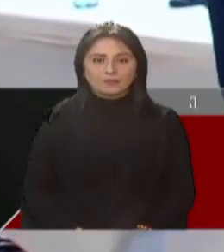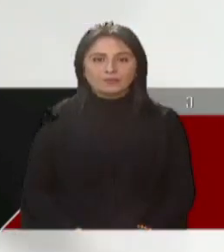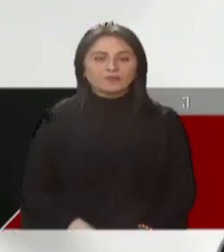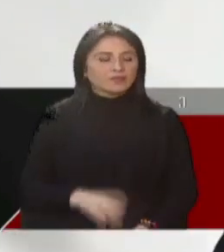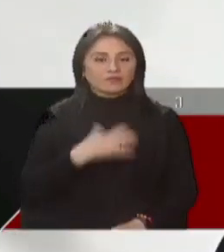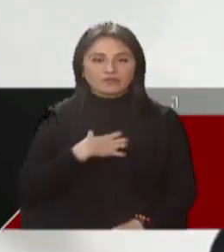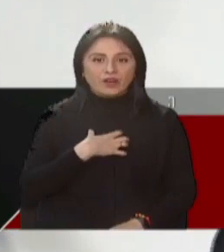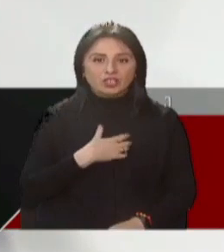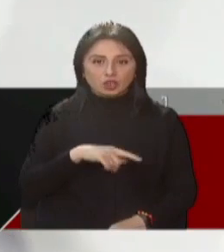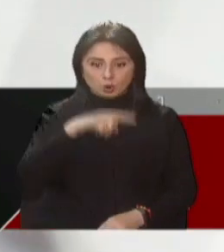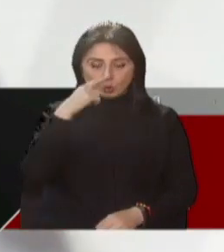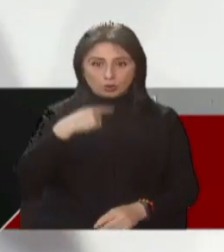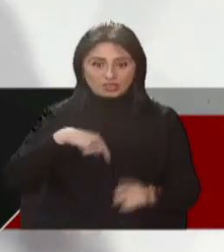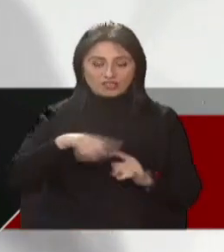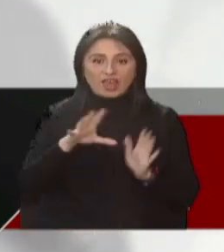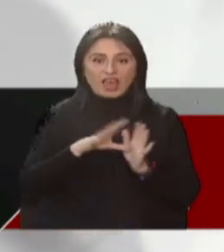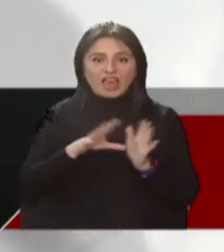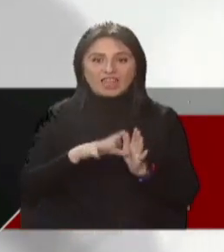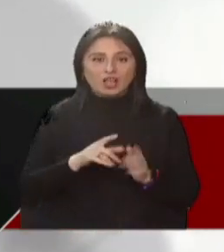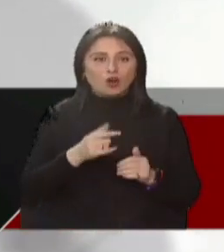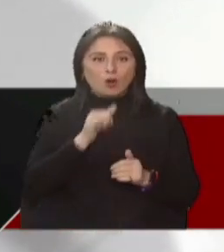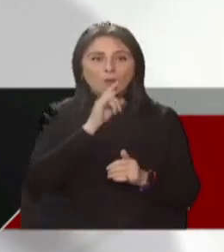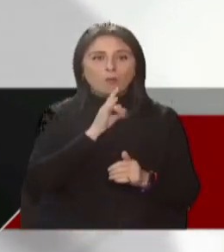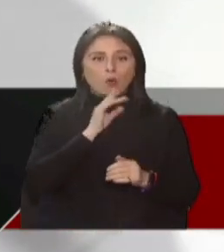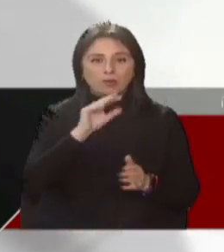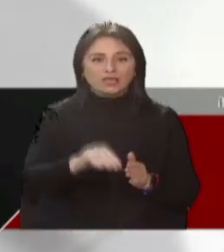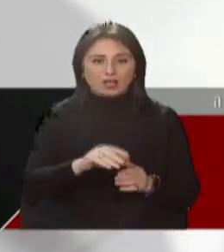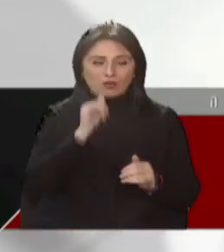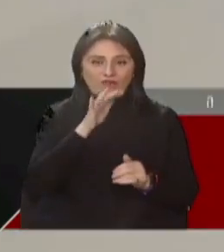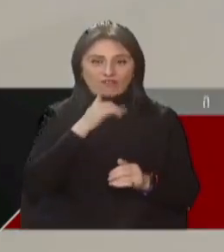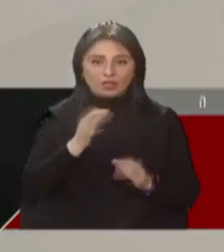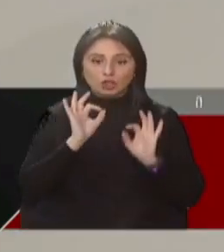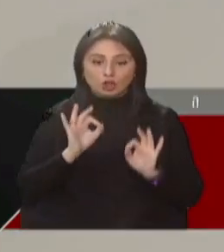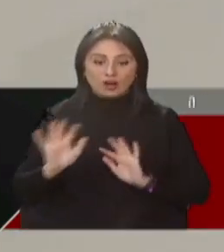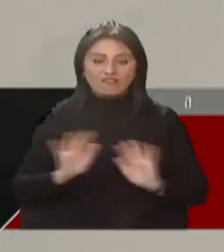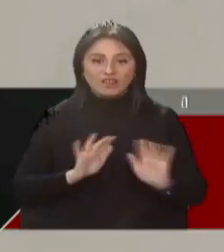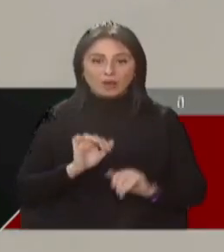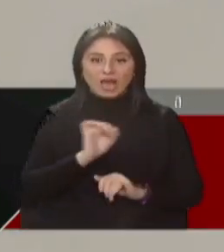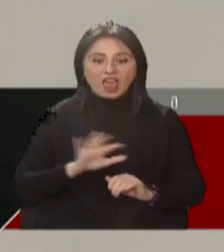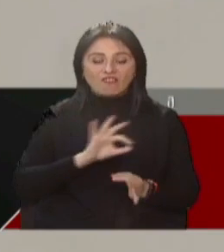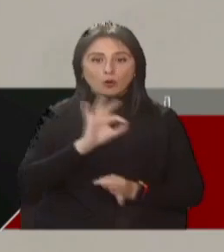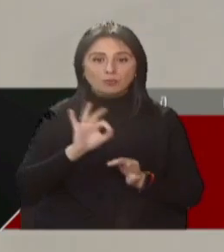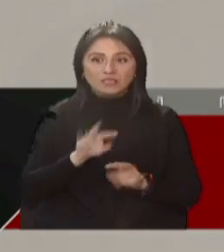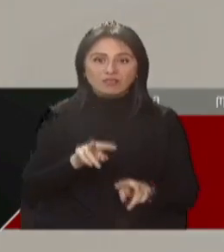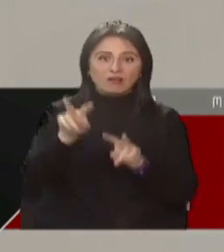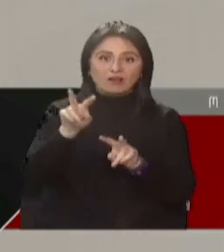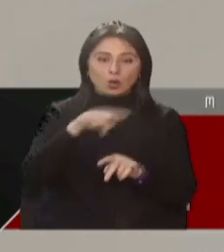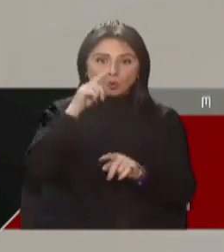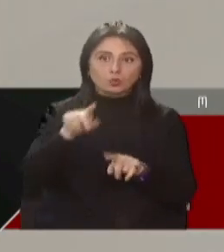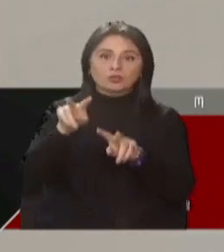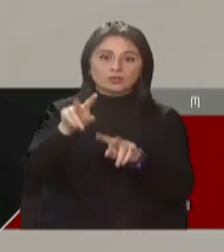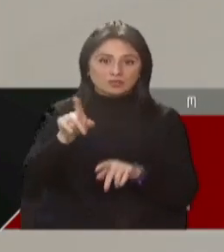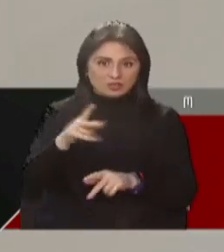უდავოა, რომ რუსეთმა ჩვენს კონტინენტს ენერგონაღმი ჩაუდო. Ახლა ჩვენ სწორედ უნდა ვიმოქმედოთ. Europa ზედმეტად დამოკიდებული გახდა